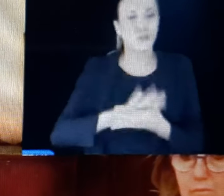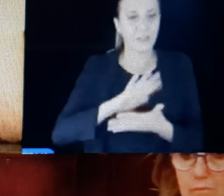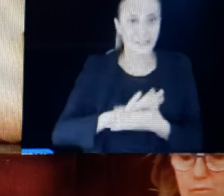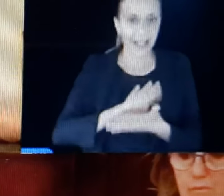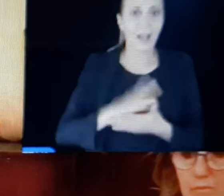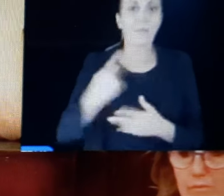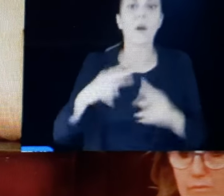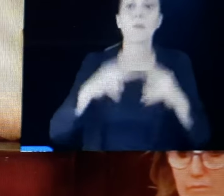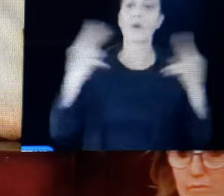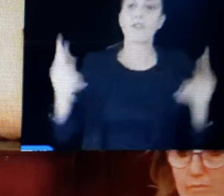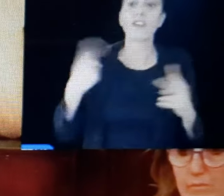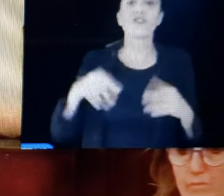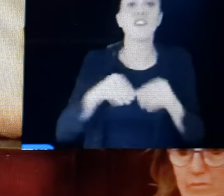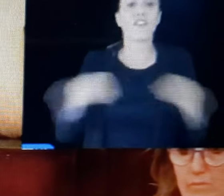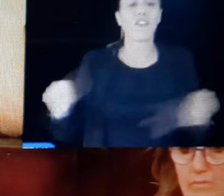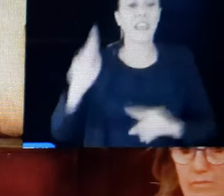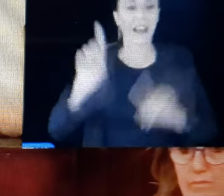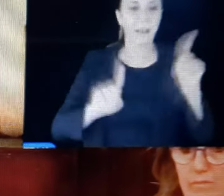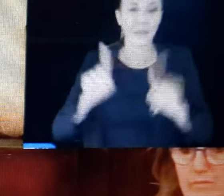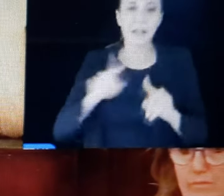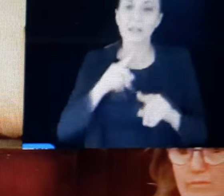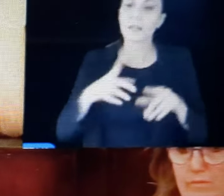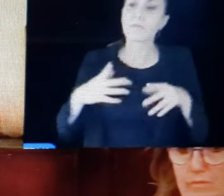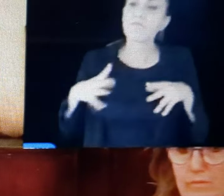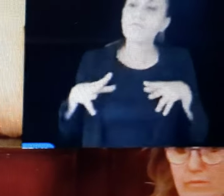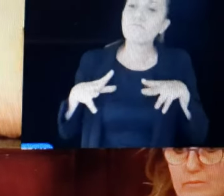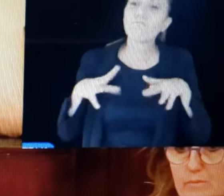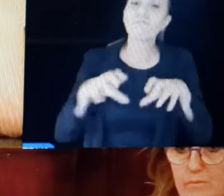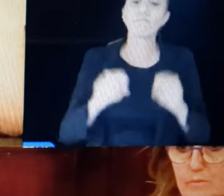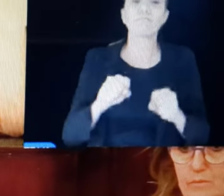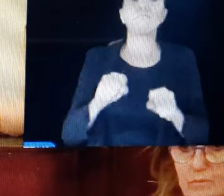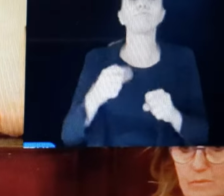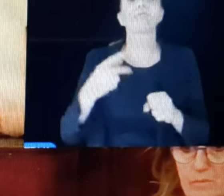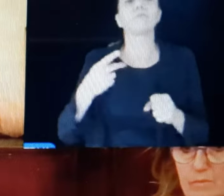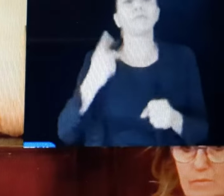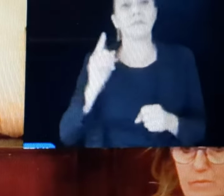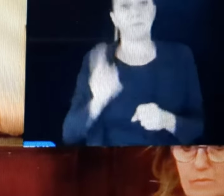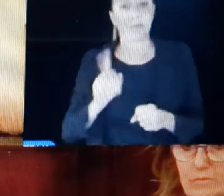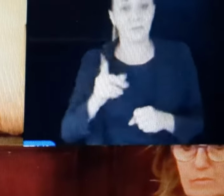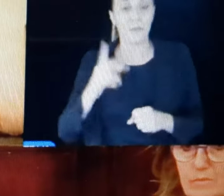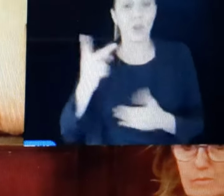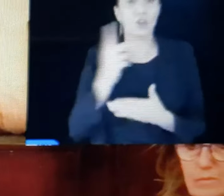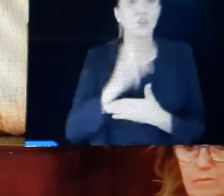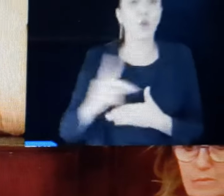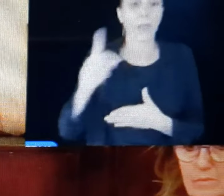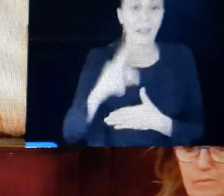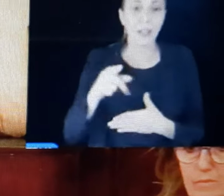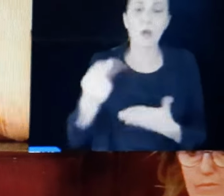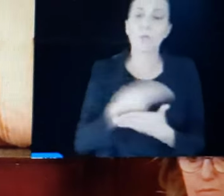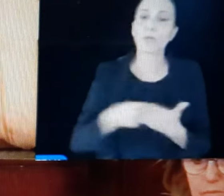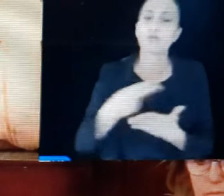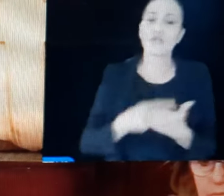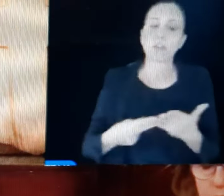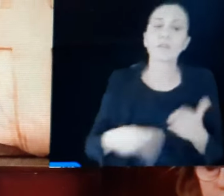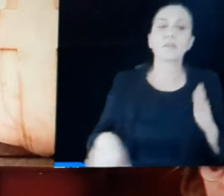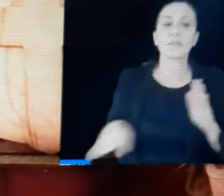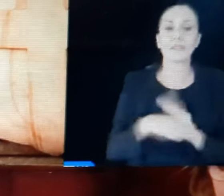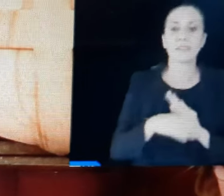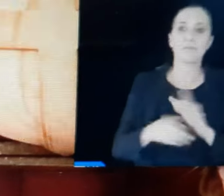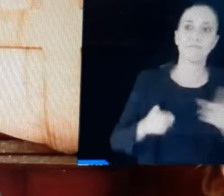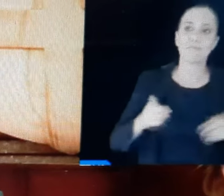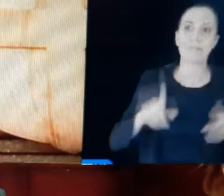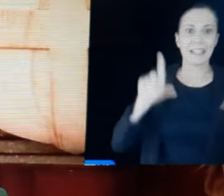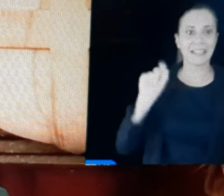più grande impresa professionale è Radio Meneghina, un progetto nato e sviluppato a metà degli anni 70 con l'intento